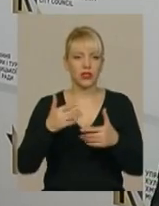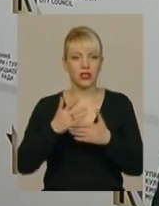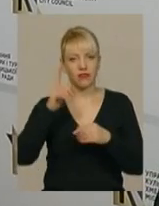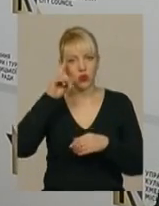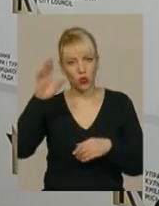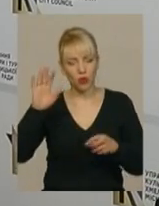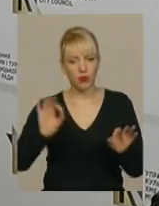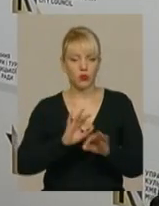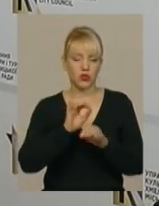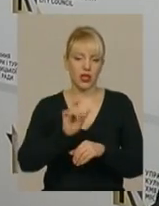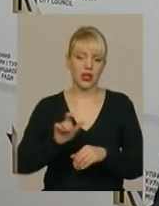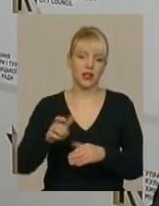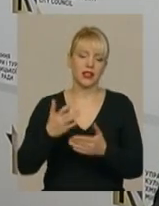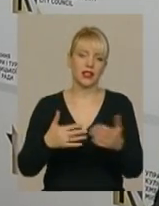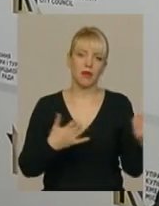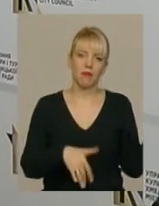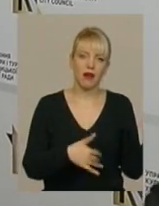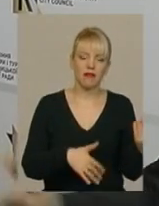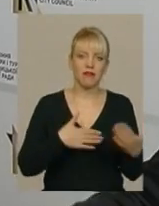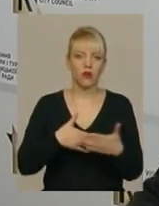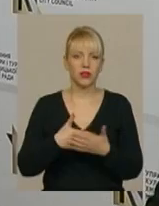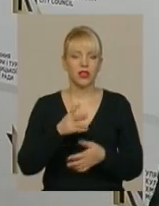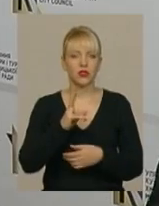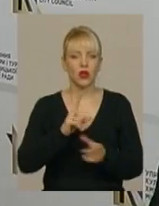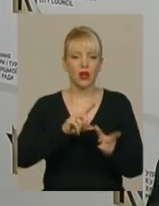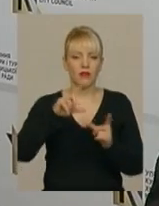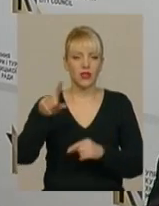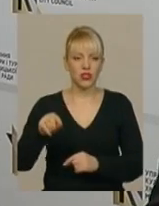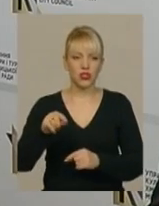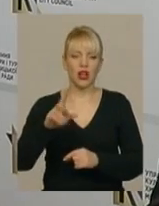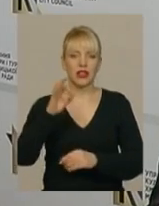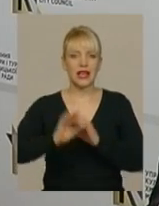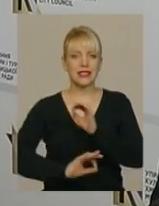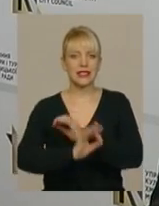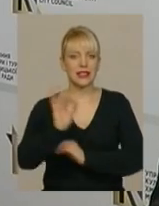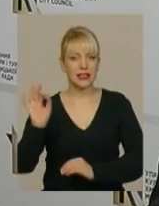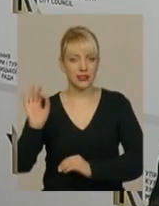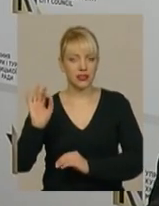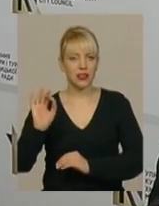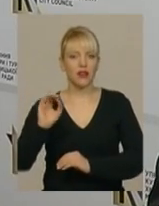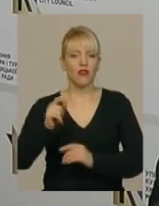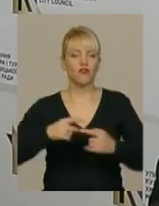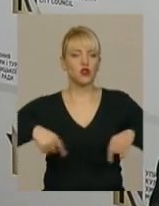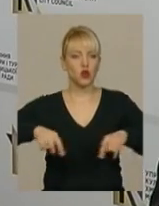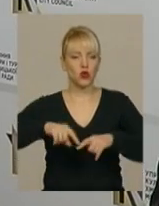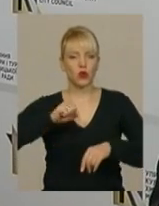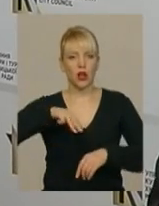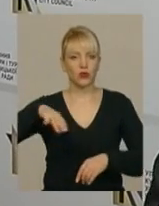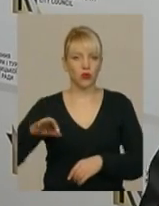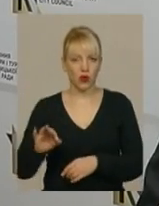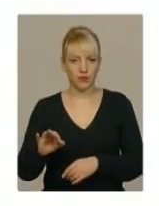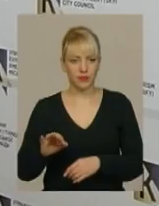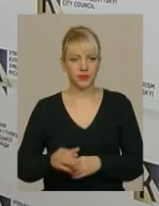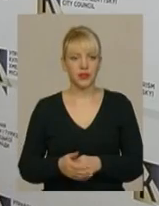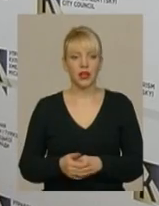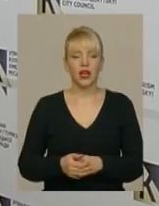і волонтери і барди, які виїжджають неодноразово на схід в зону так званої антитерористичної